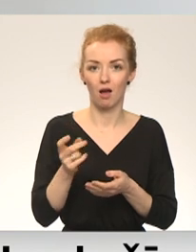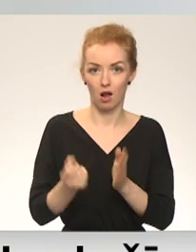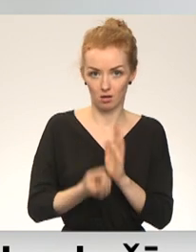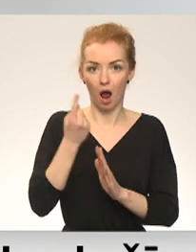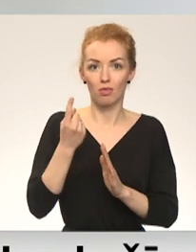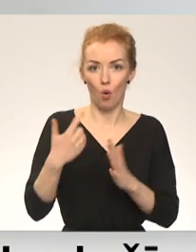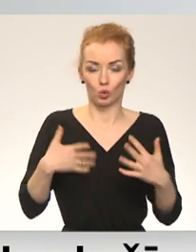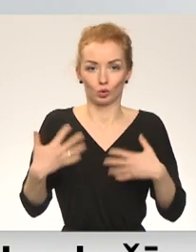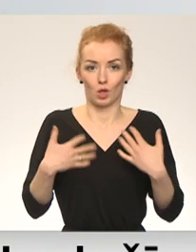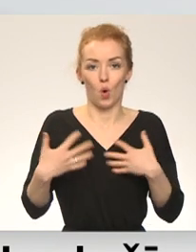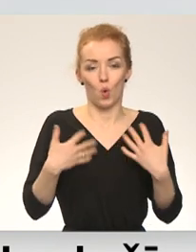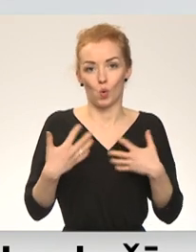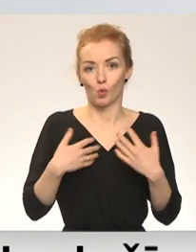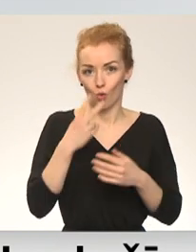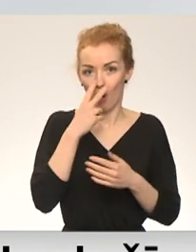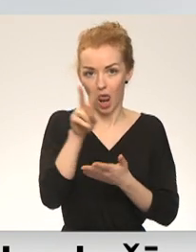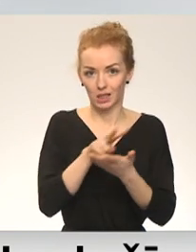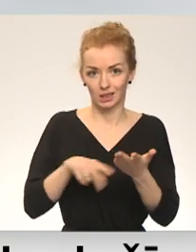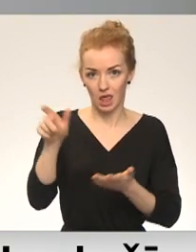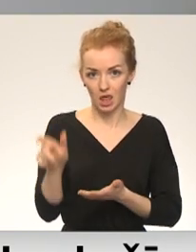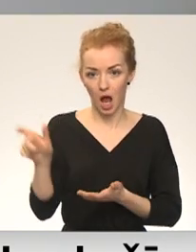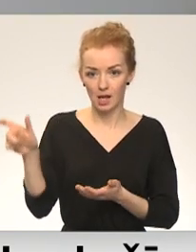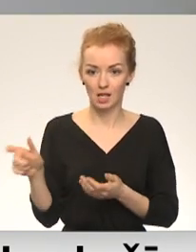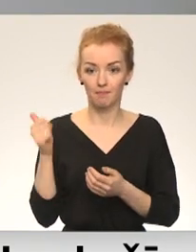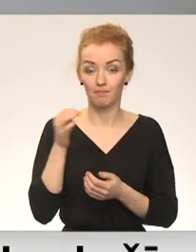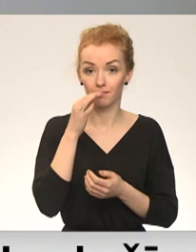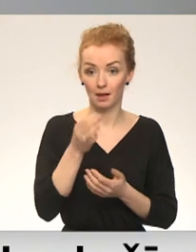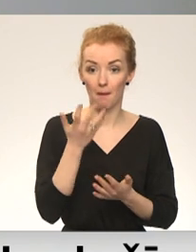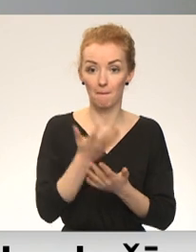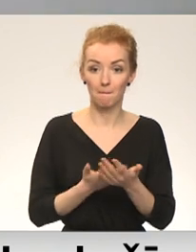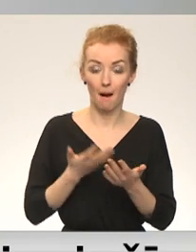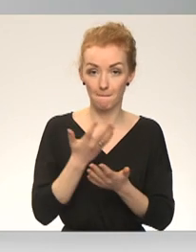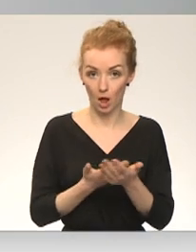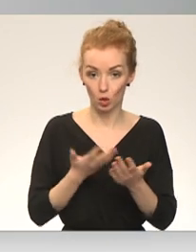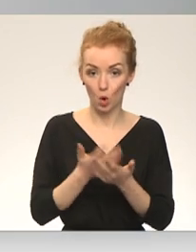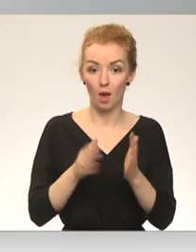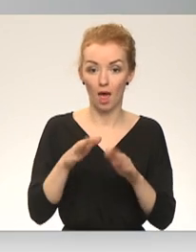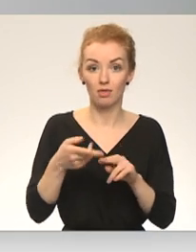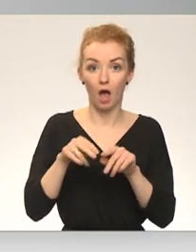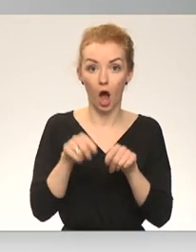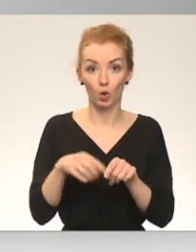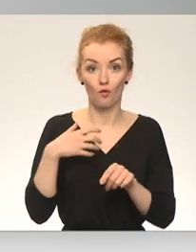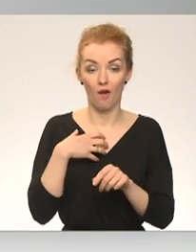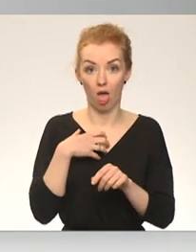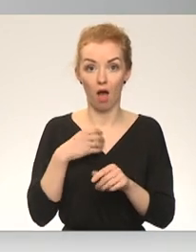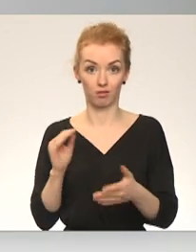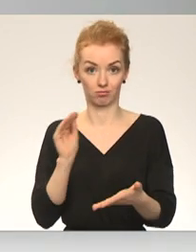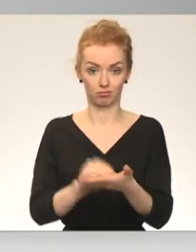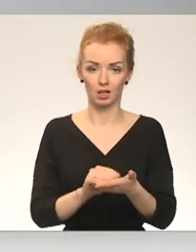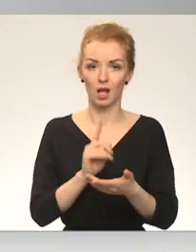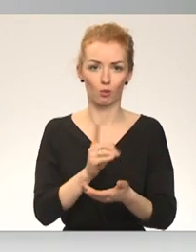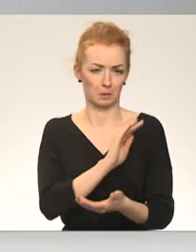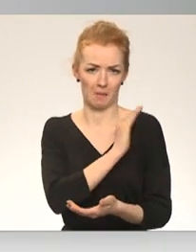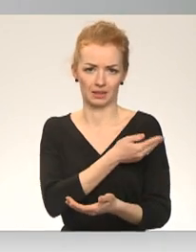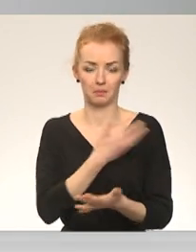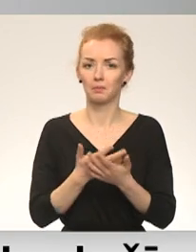neadekvāti satraukt lasītājs. Pamatojumam, lai kaut ko tādu apgalvotu, ir jābūt daudz spēcīgākam.